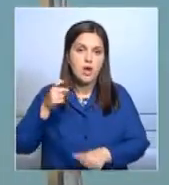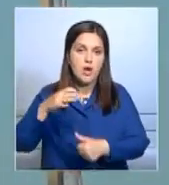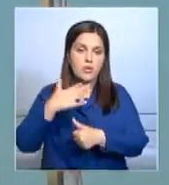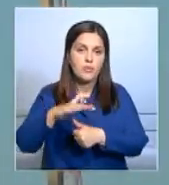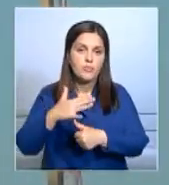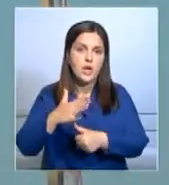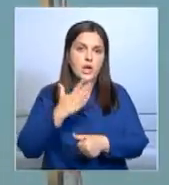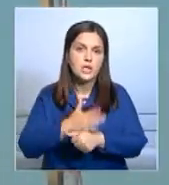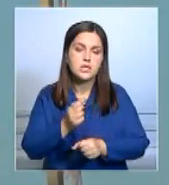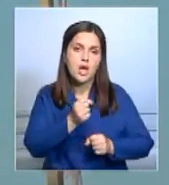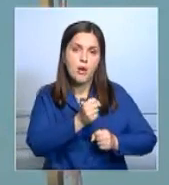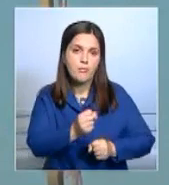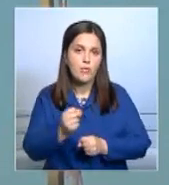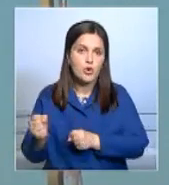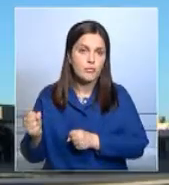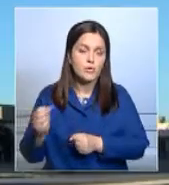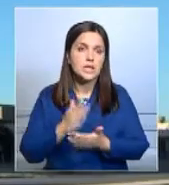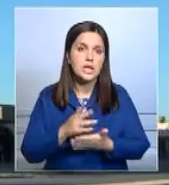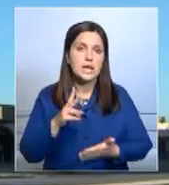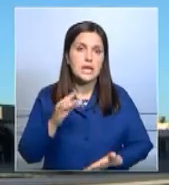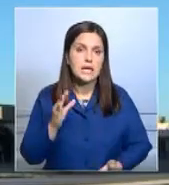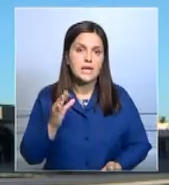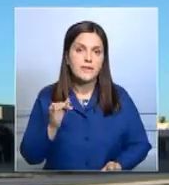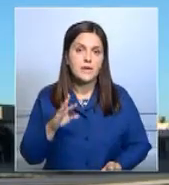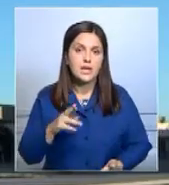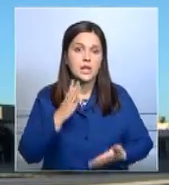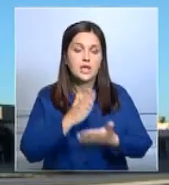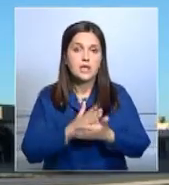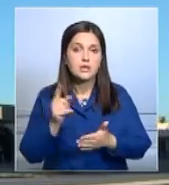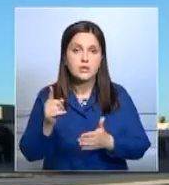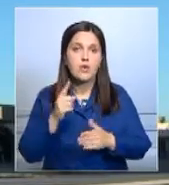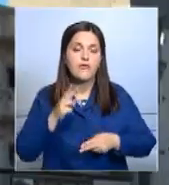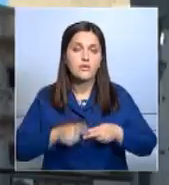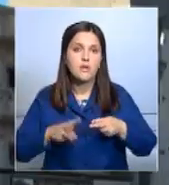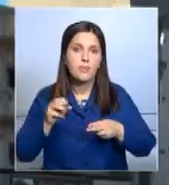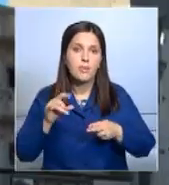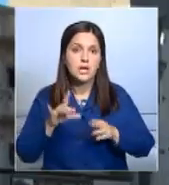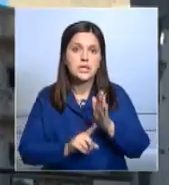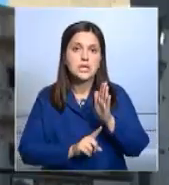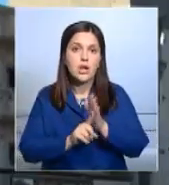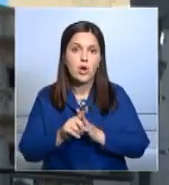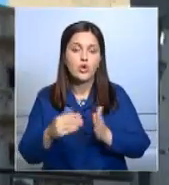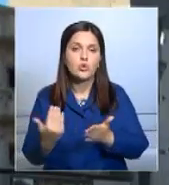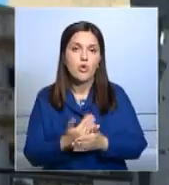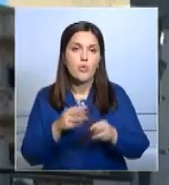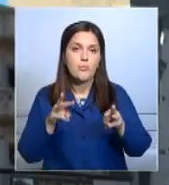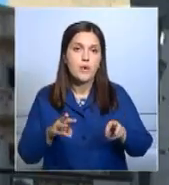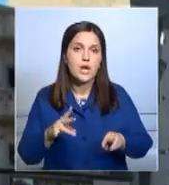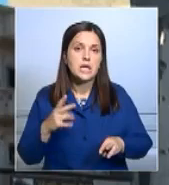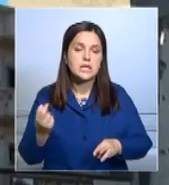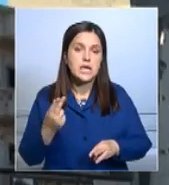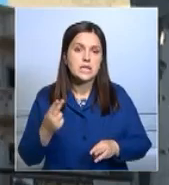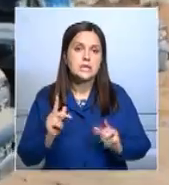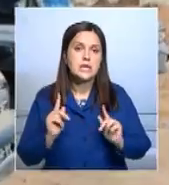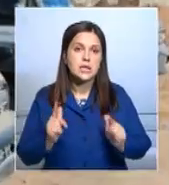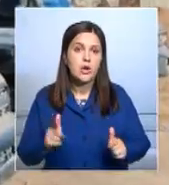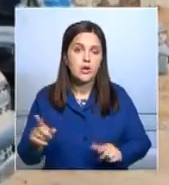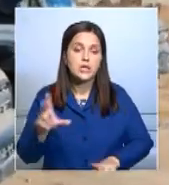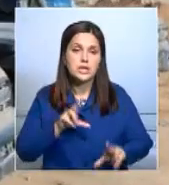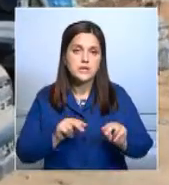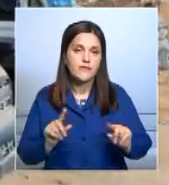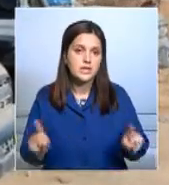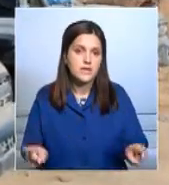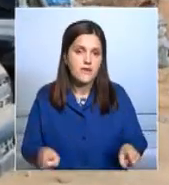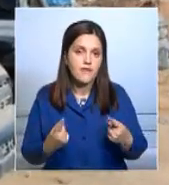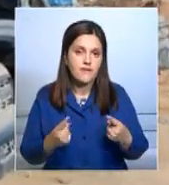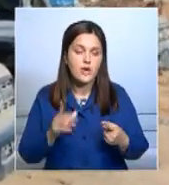из крупнокалиберных пулеметов. Напомню, в Ливии в конце марта приступило к работе новое правительство национального согласия. Оно